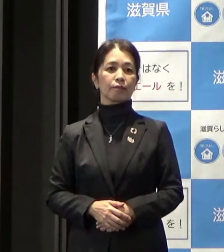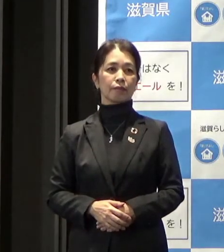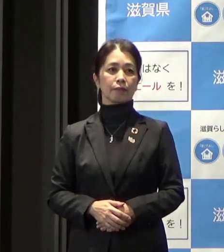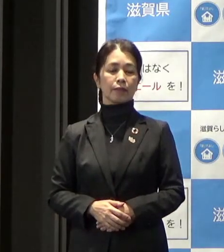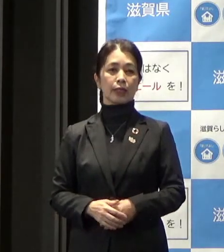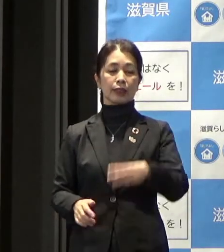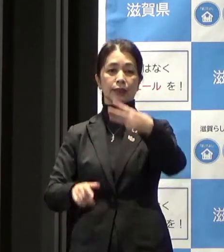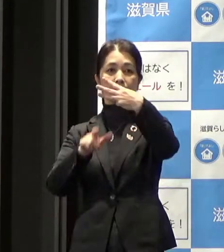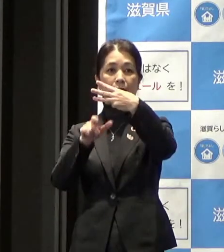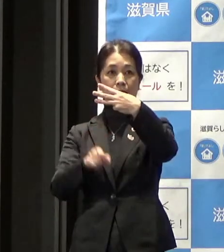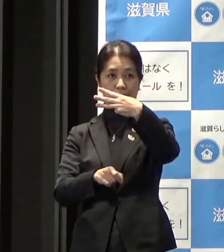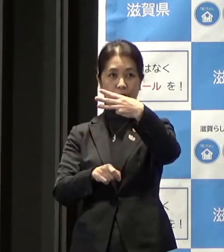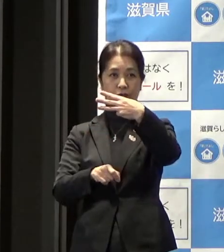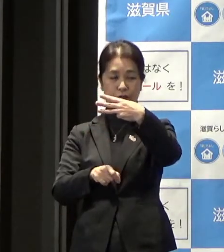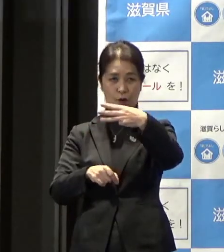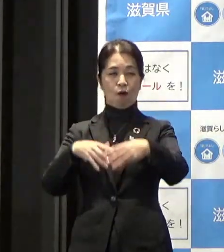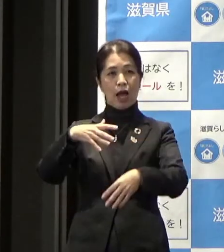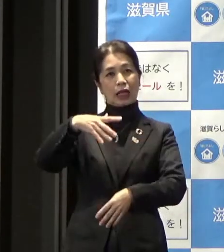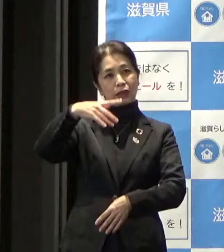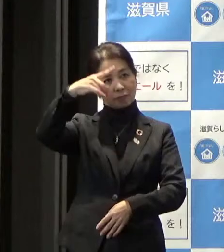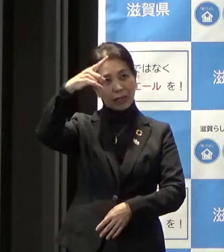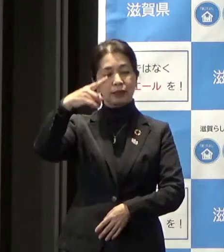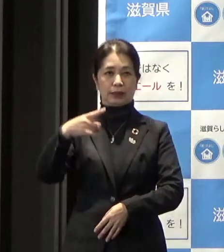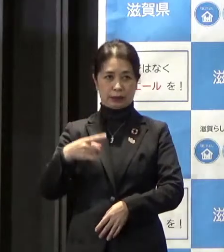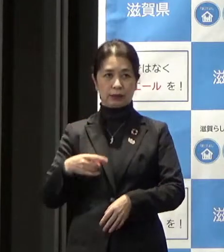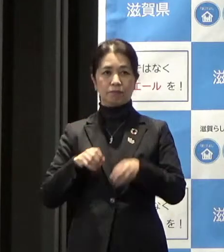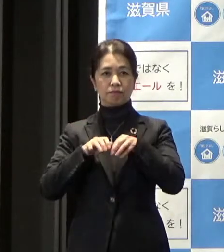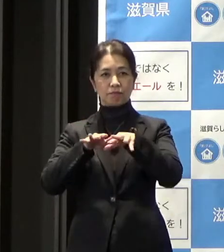3月上旬にクラスターが発生いたしまして、